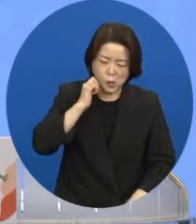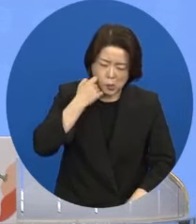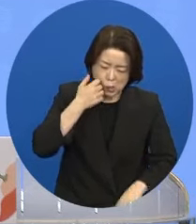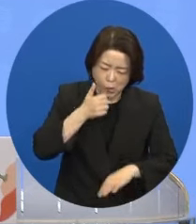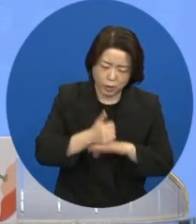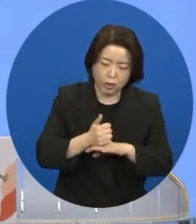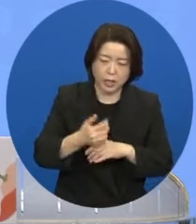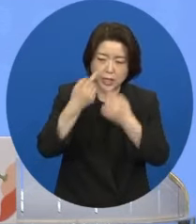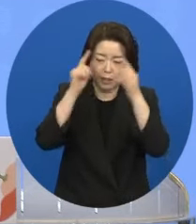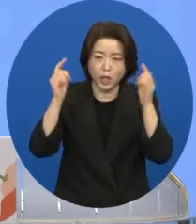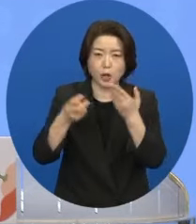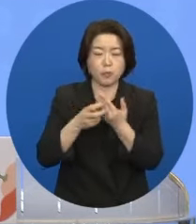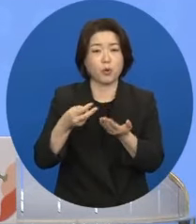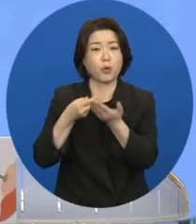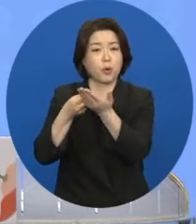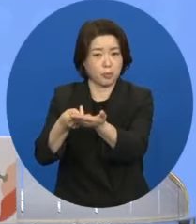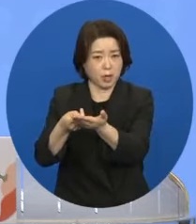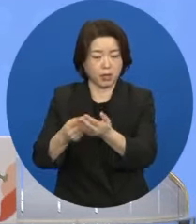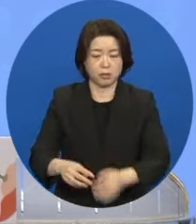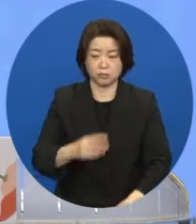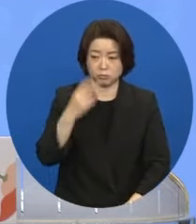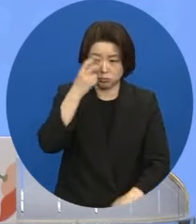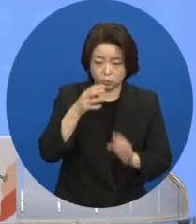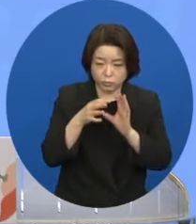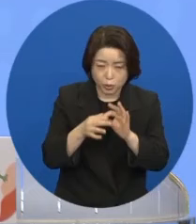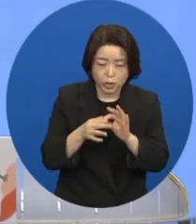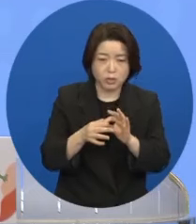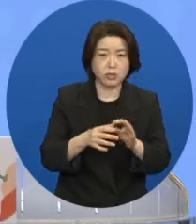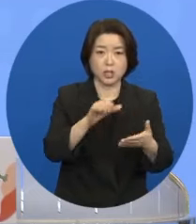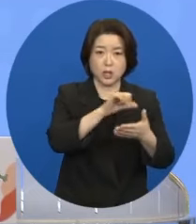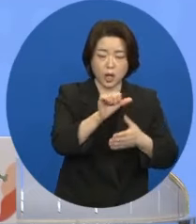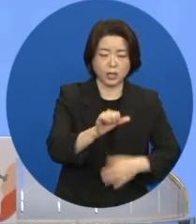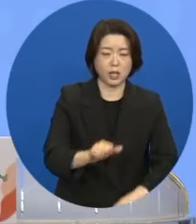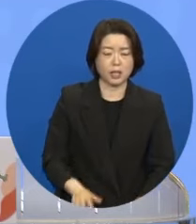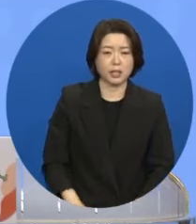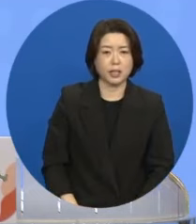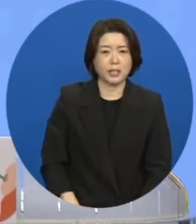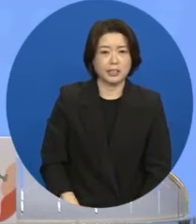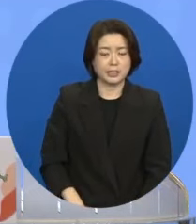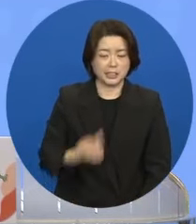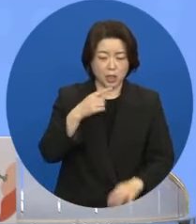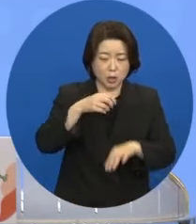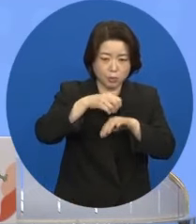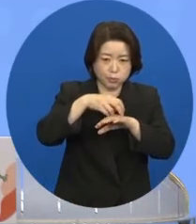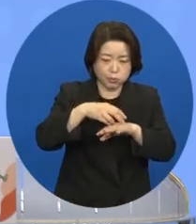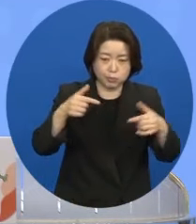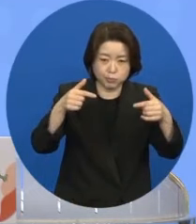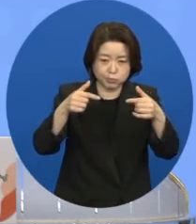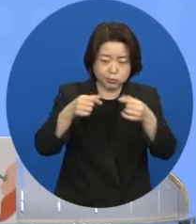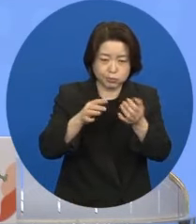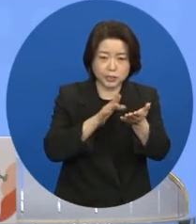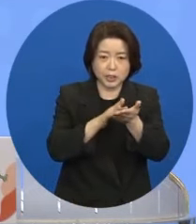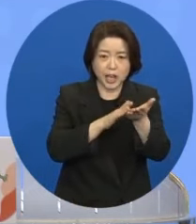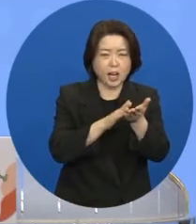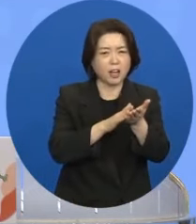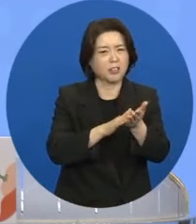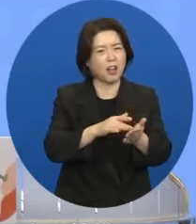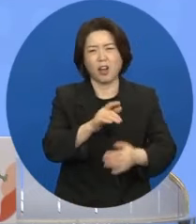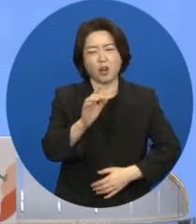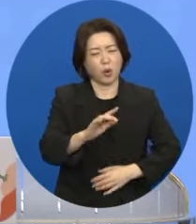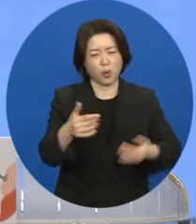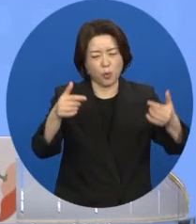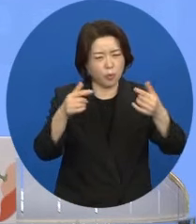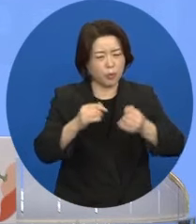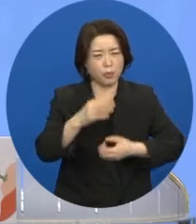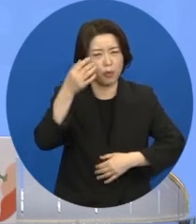되었습니다 검사를 통해서 선인은 항생제 내성균에 의한 고관절 골수염과 폐 균열이라는